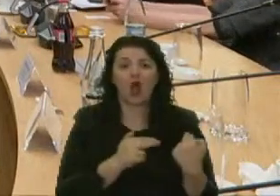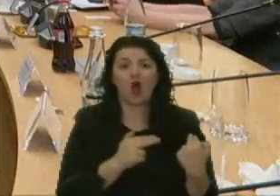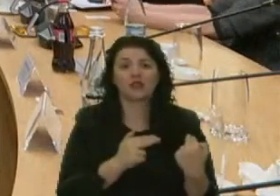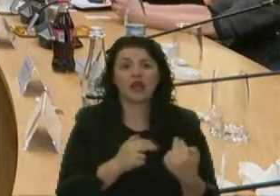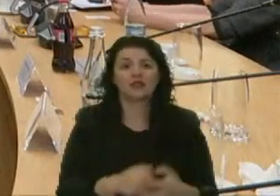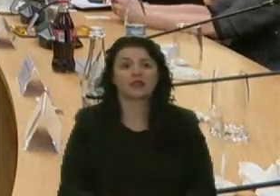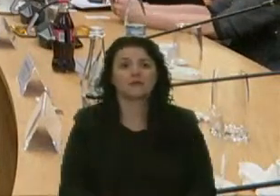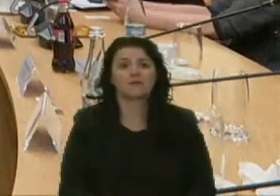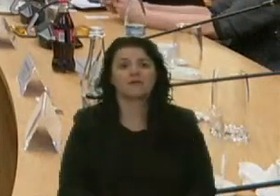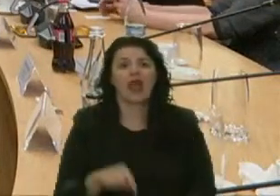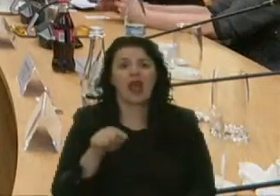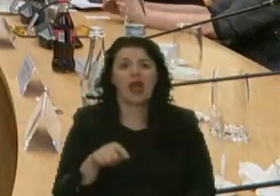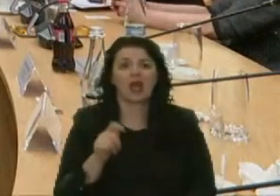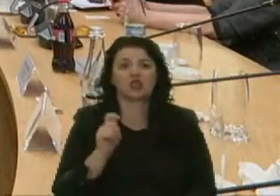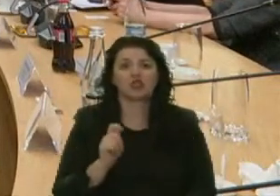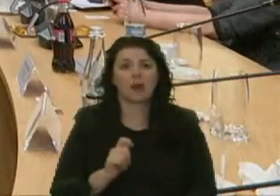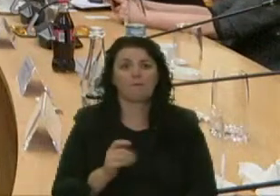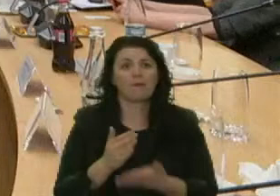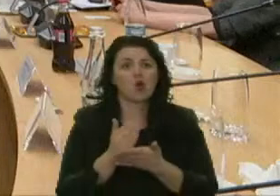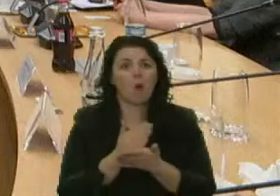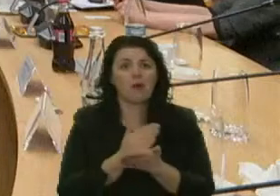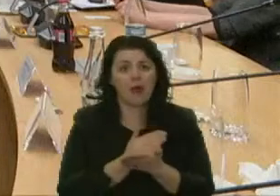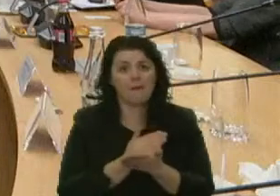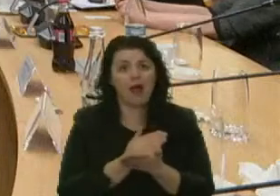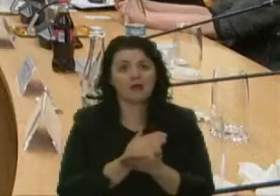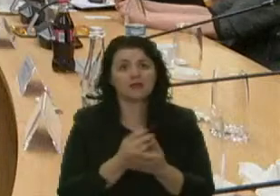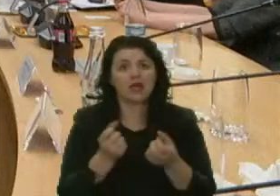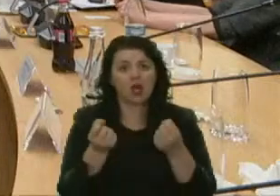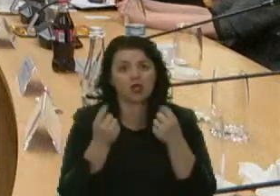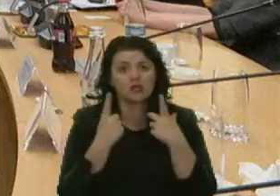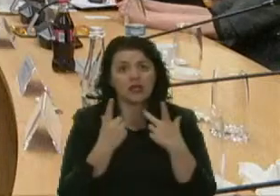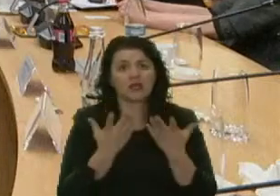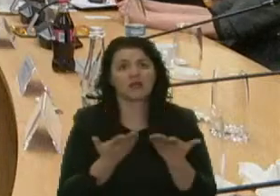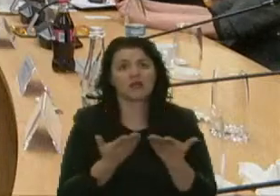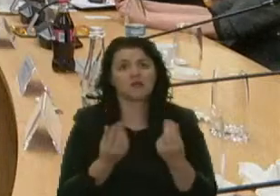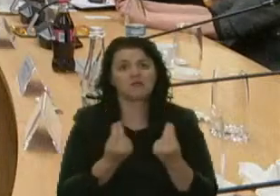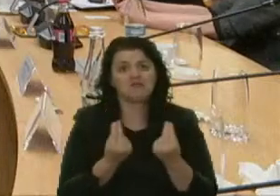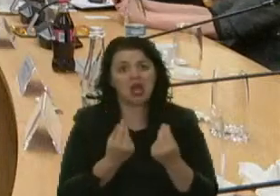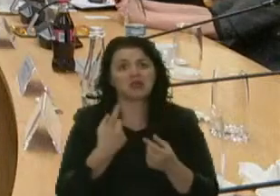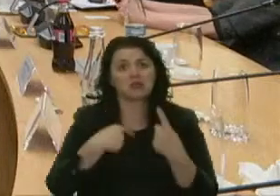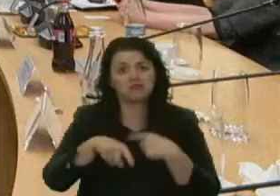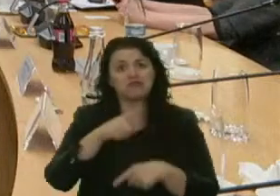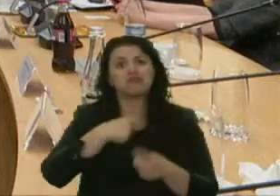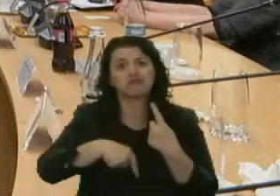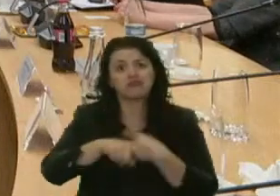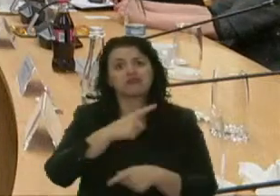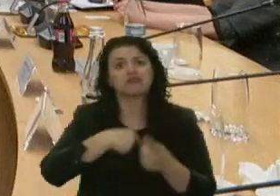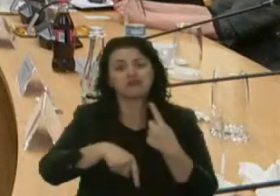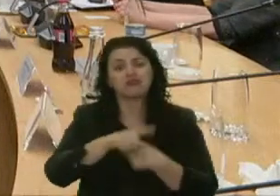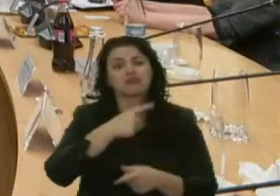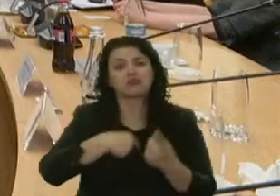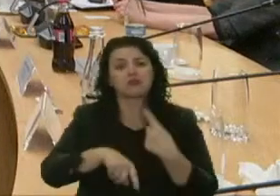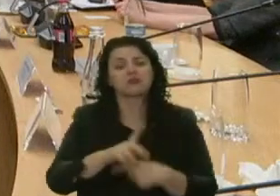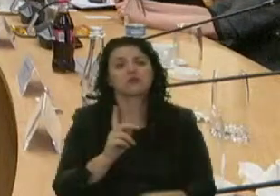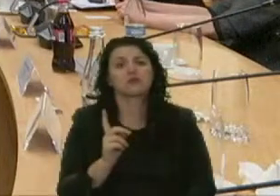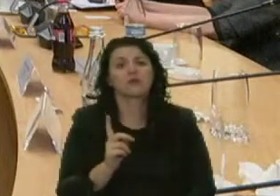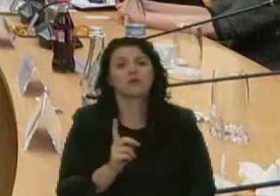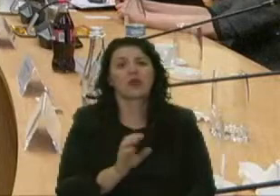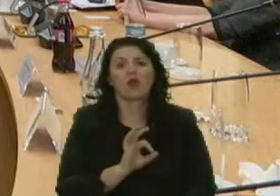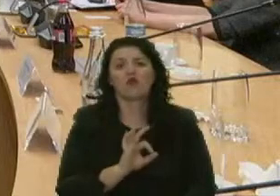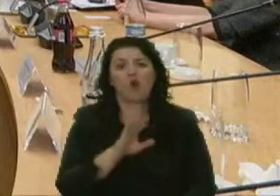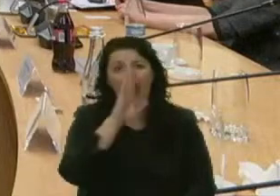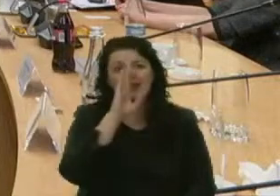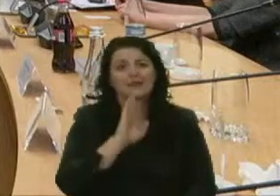Aici este problema decontării finale eu nu înțeleg de ce ne tot învârtim în jurul cozii e foarte